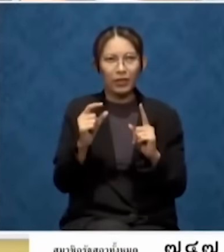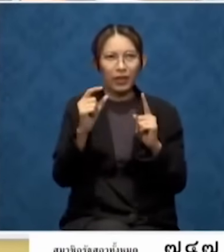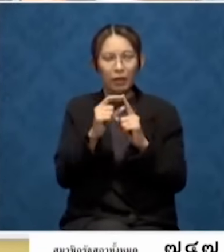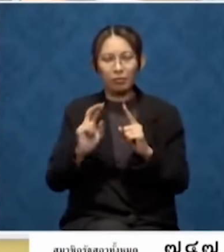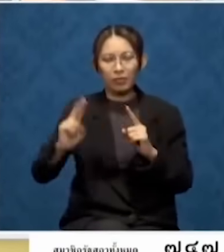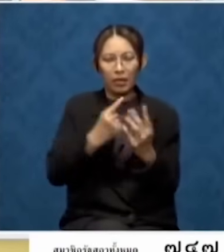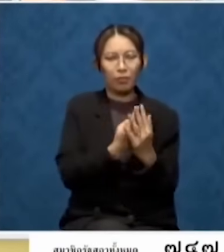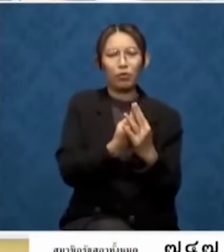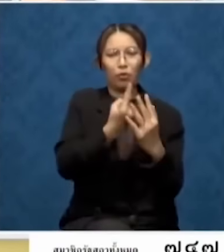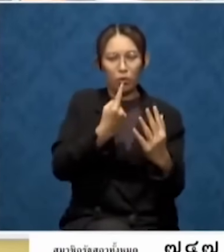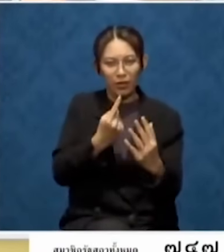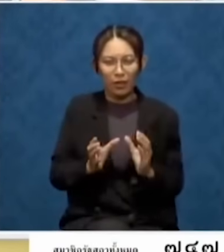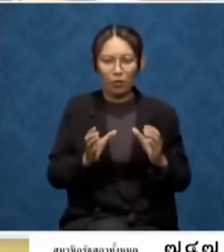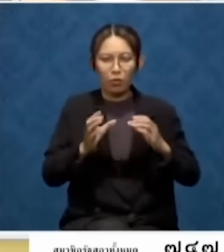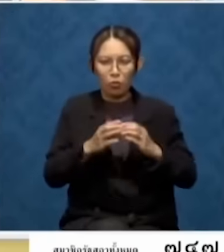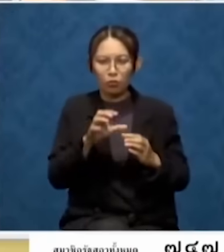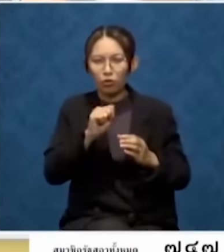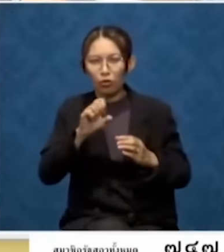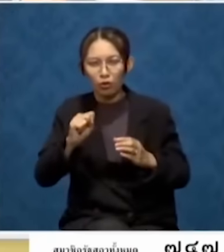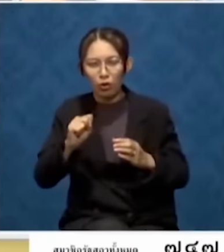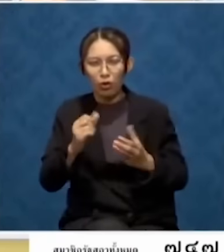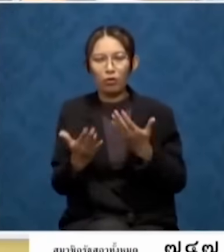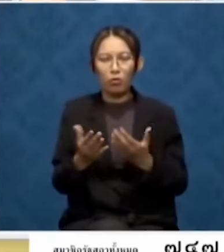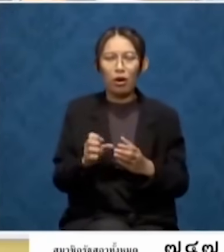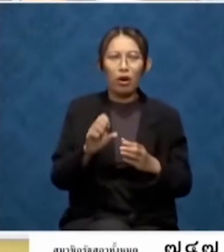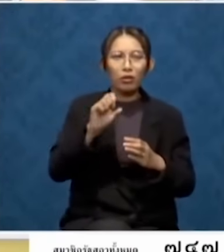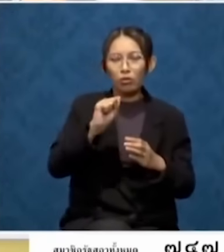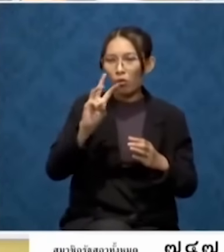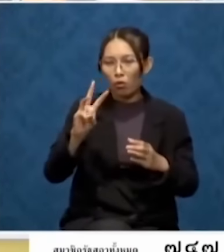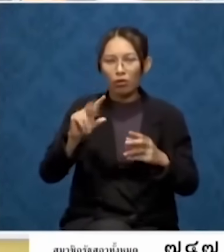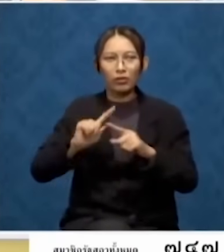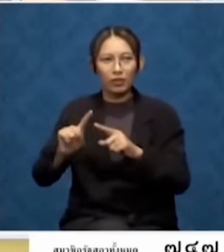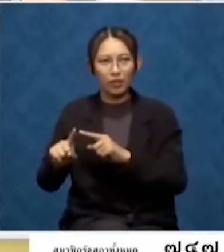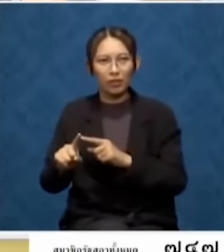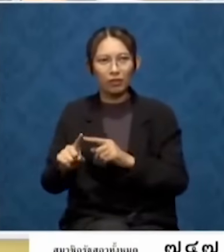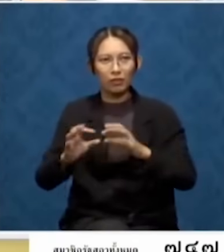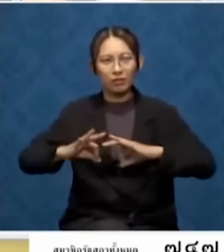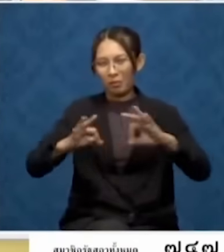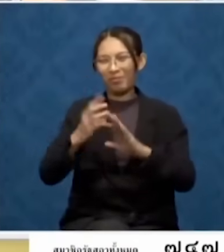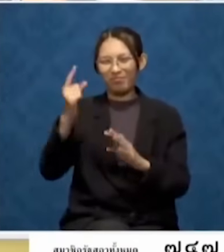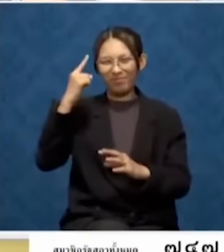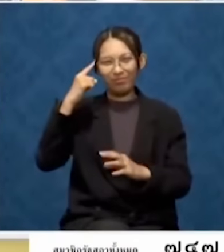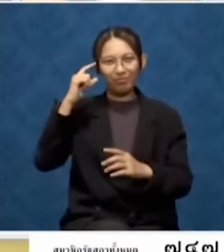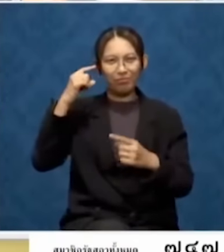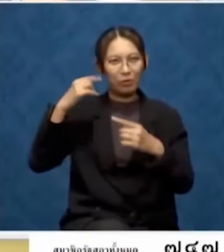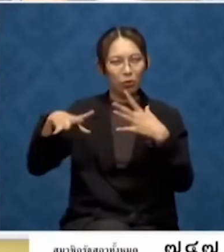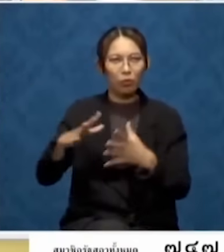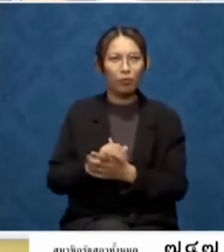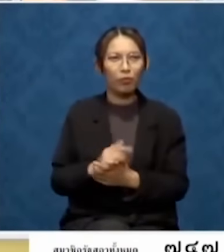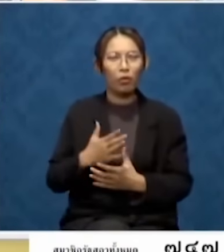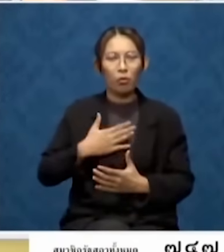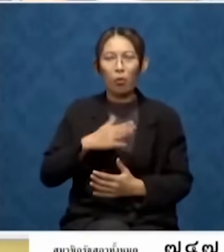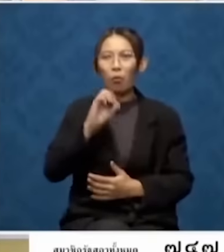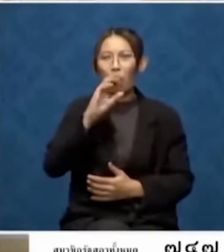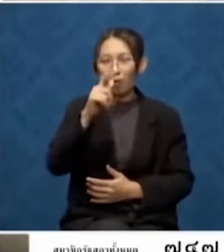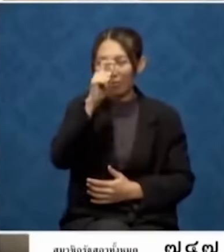ทนของพรรคการเมืองตัวแทนวุฒิสภานะครับดังนั้นเองท่านเข้าใจผิดนะครับแล้วส่วนผมเรียนด้วยความเค